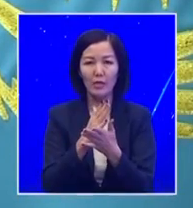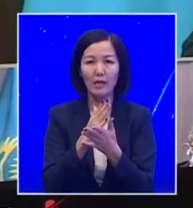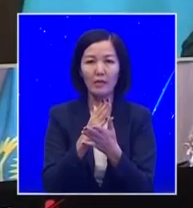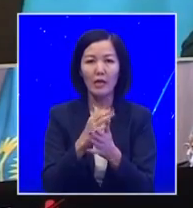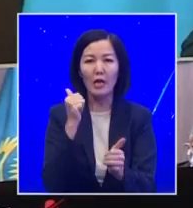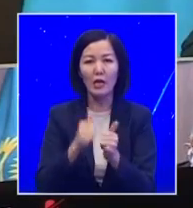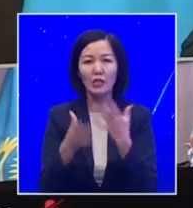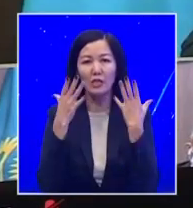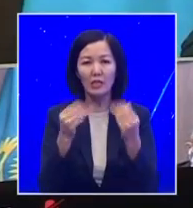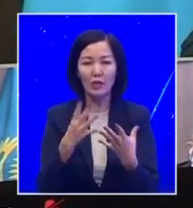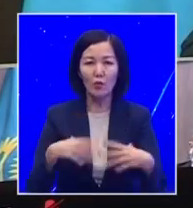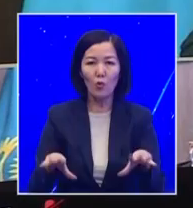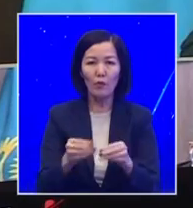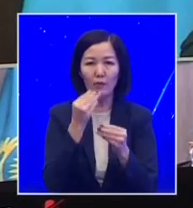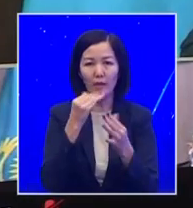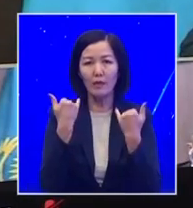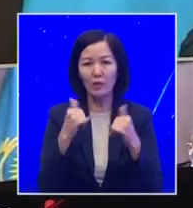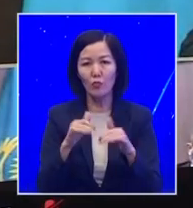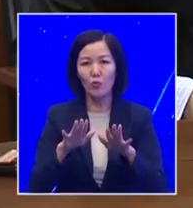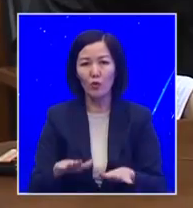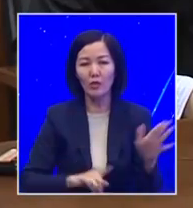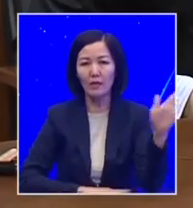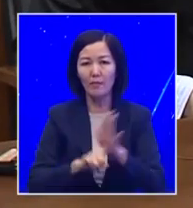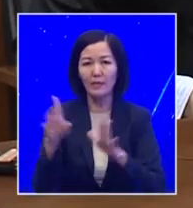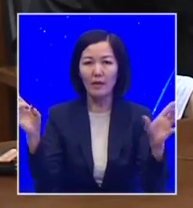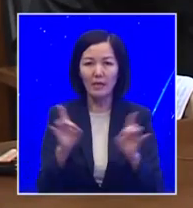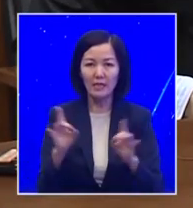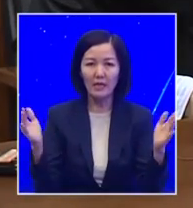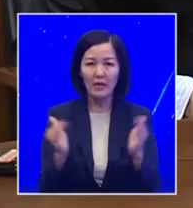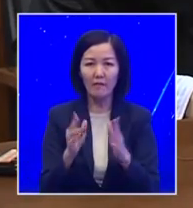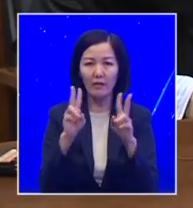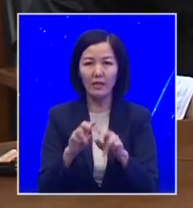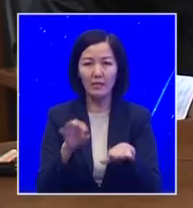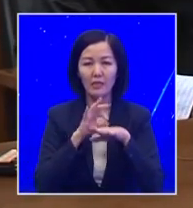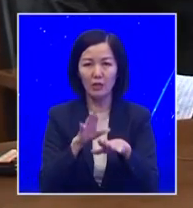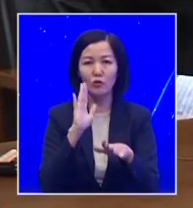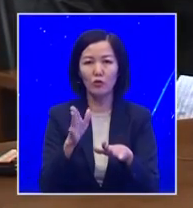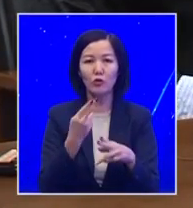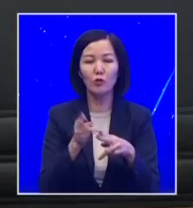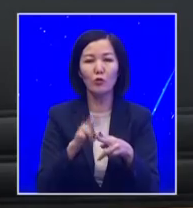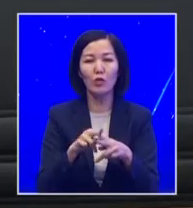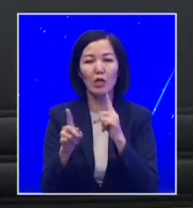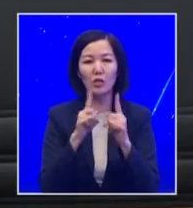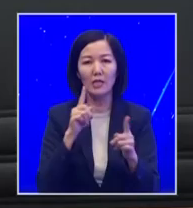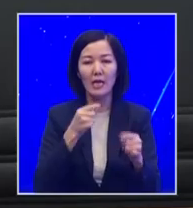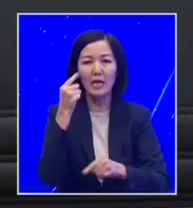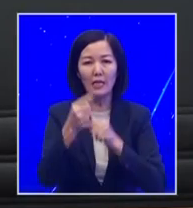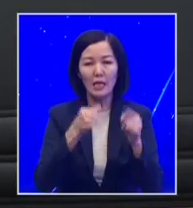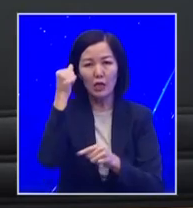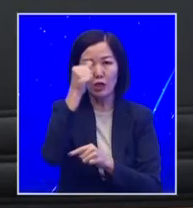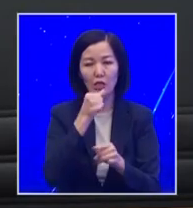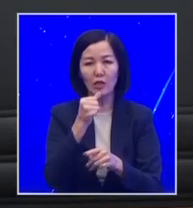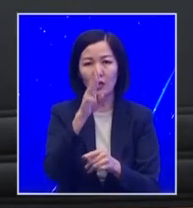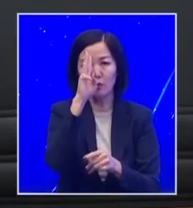отырады. Мамандар күн сайын қоғамдық тамақтану орындарынан бастап, кафе, ресторандарға реттік тексеріс жүргізеді. Сондай-ақ жиында келерге